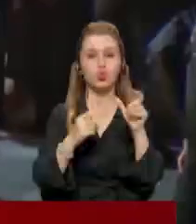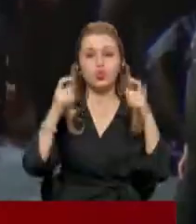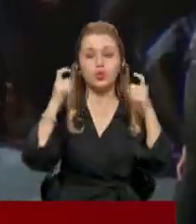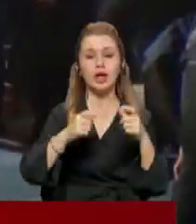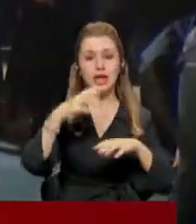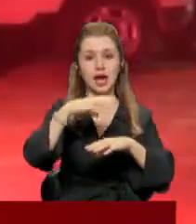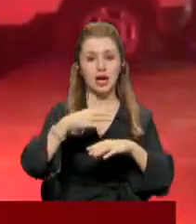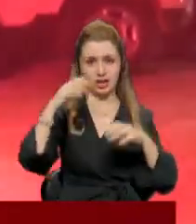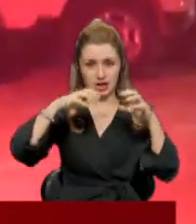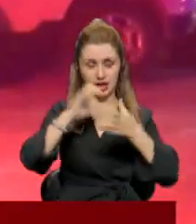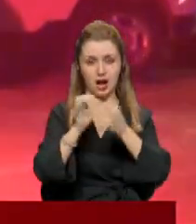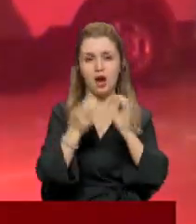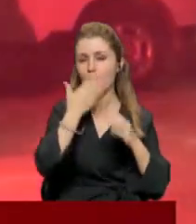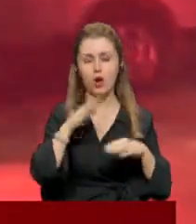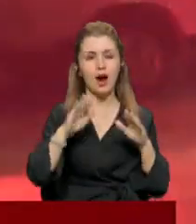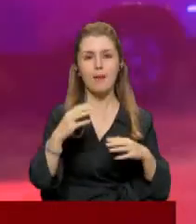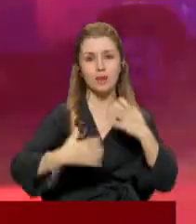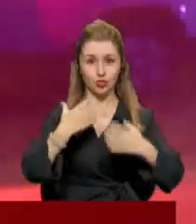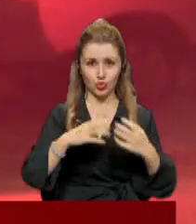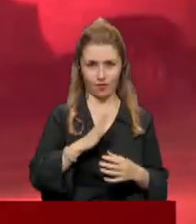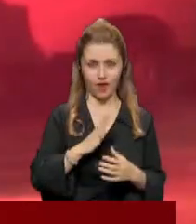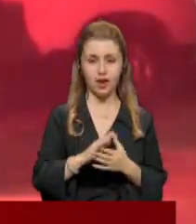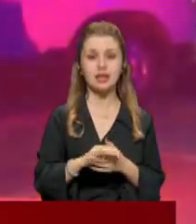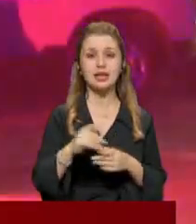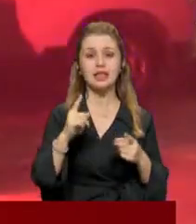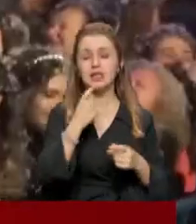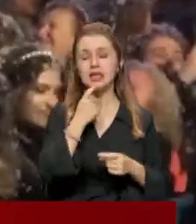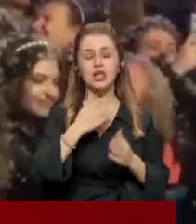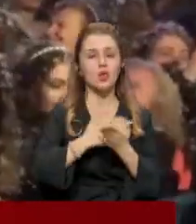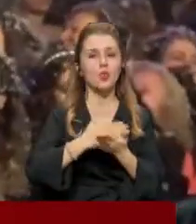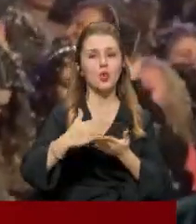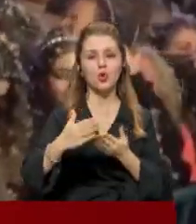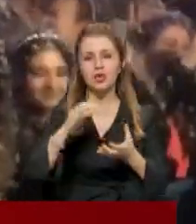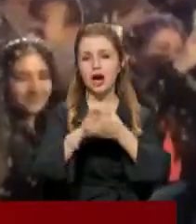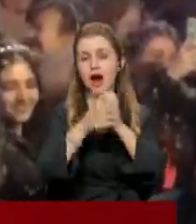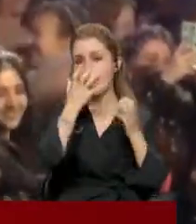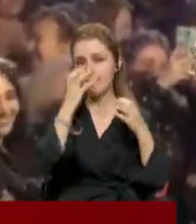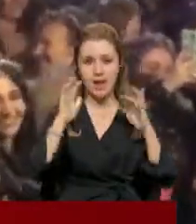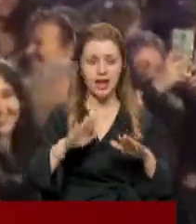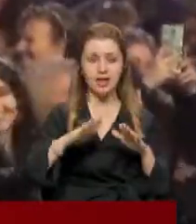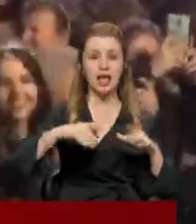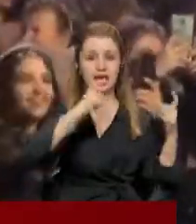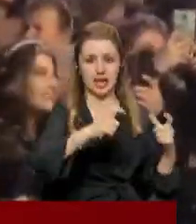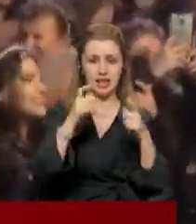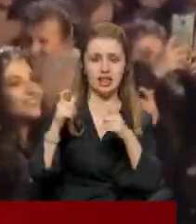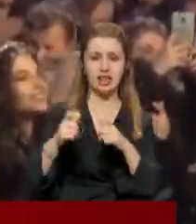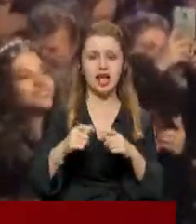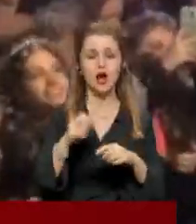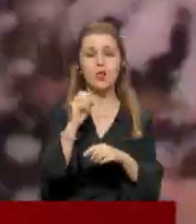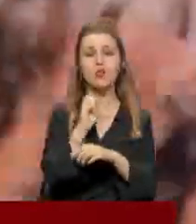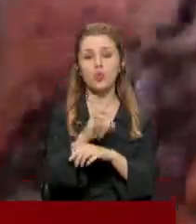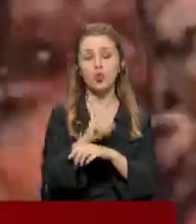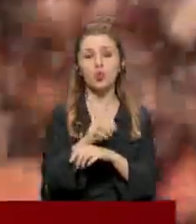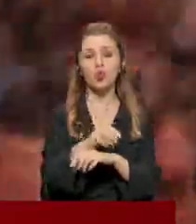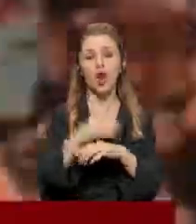kar yoktu ama yeni yıl coşkusu yine de eksik olmadı. Yıl boyunca kara hasret güneydeki tatil beldeleri Muğla, Marmaris